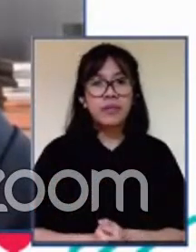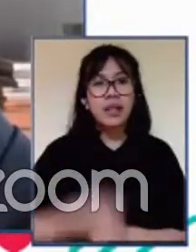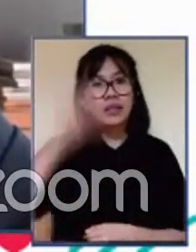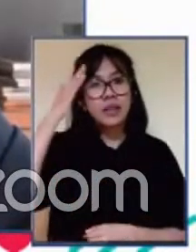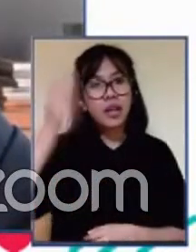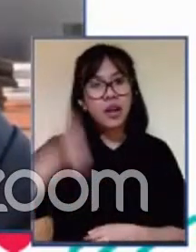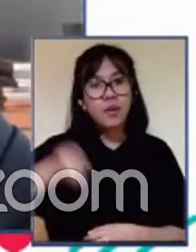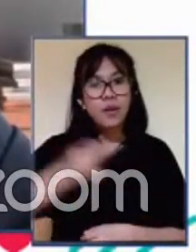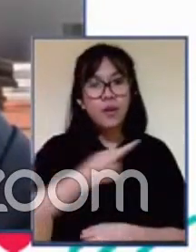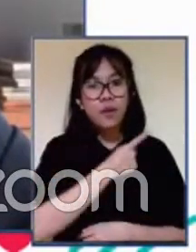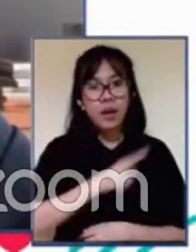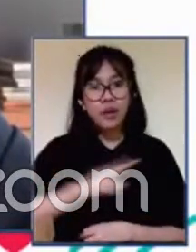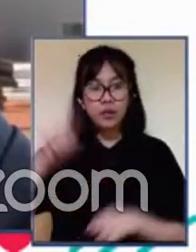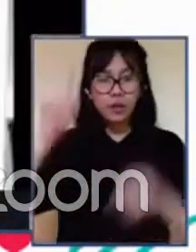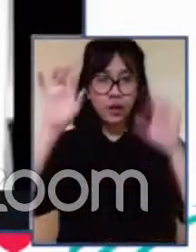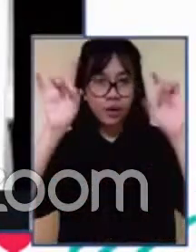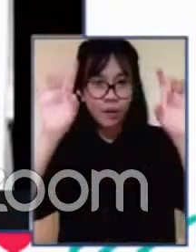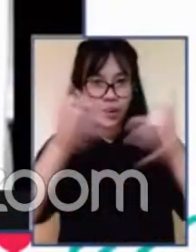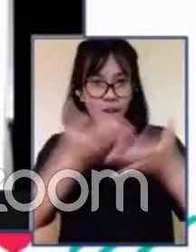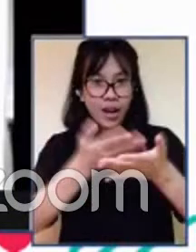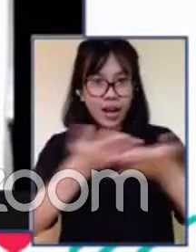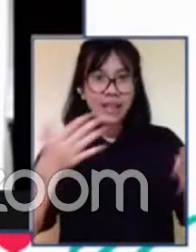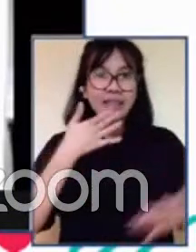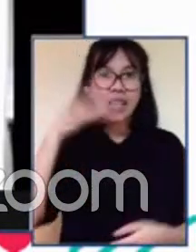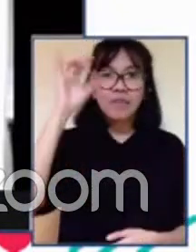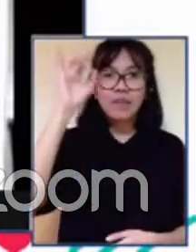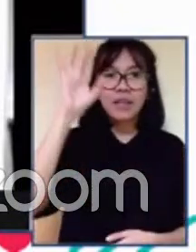wabarakatuh. Selamat siang. Hai Mbak Devi.